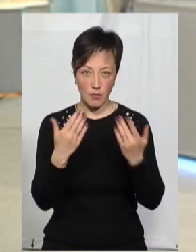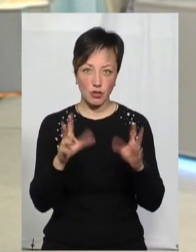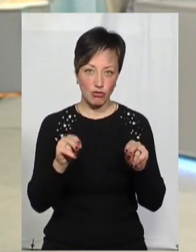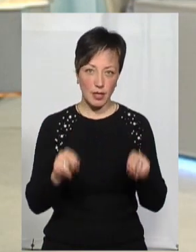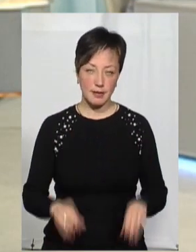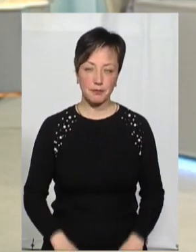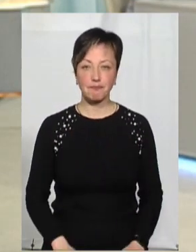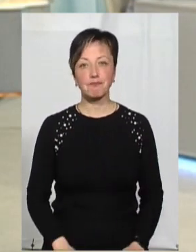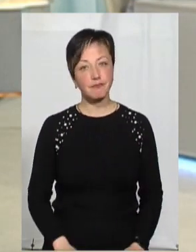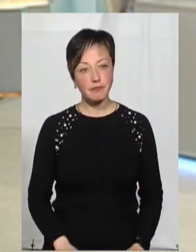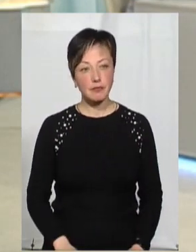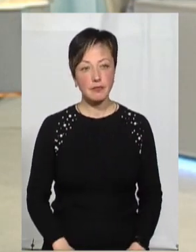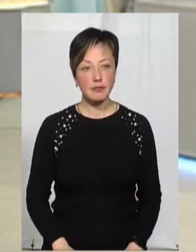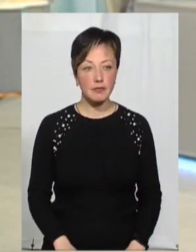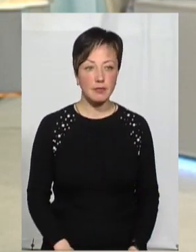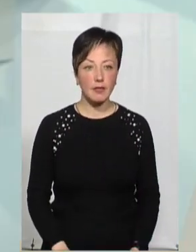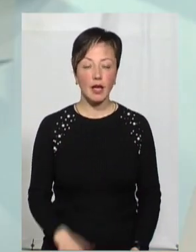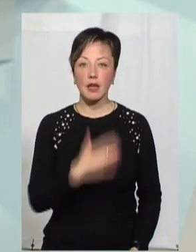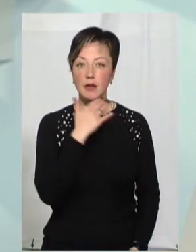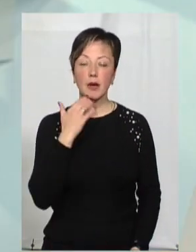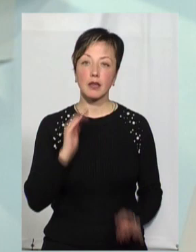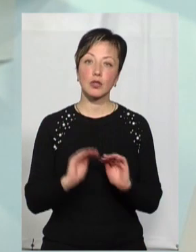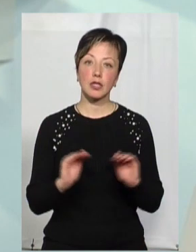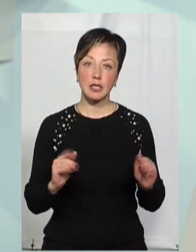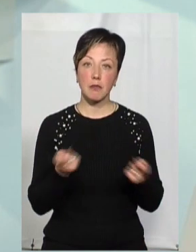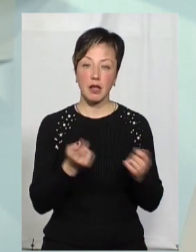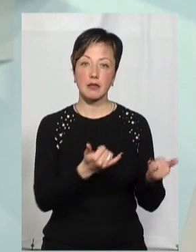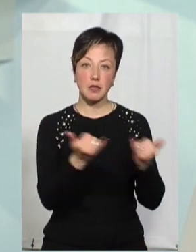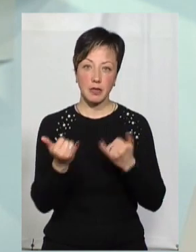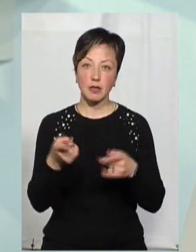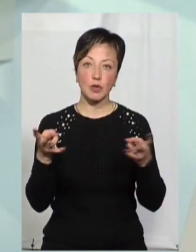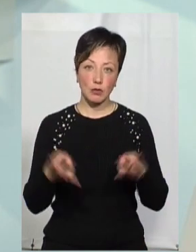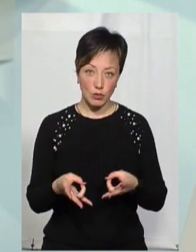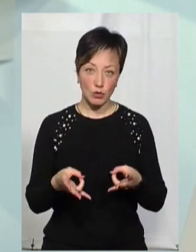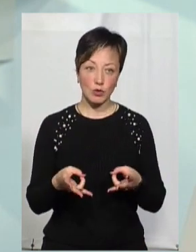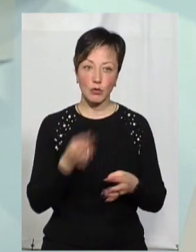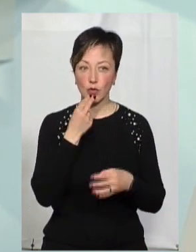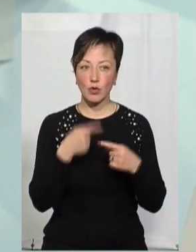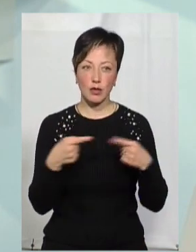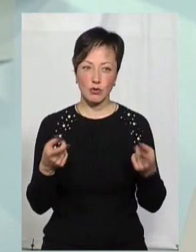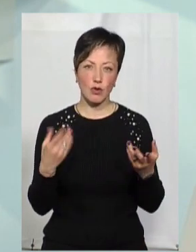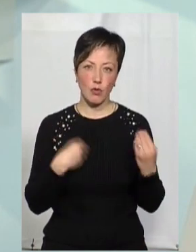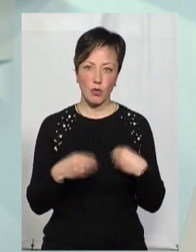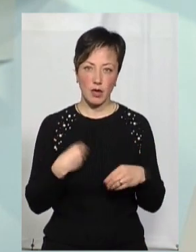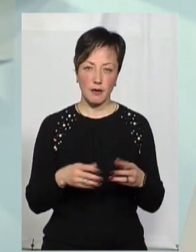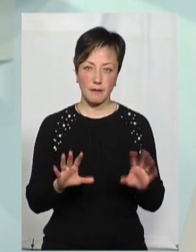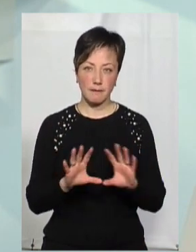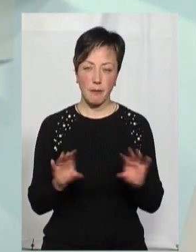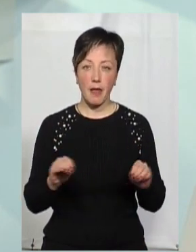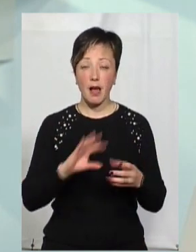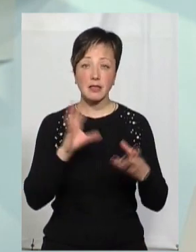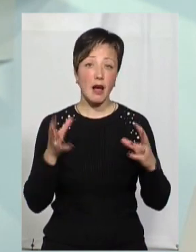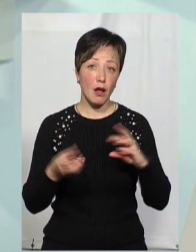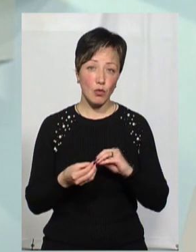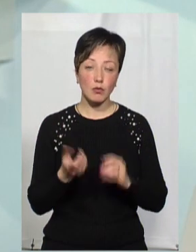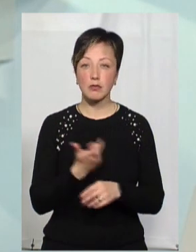ваше щастя. Ну, то от кажу, тому багатодітні і малозабезпечені, ті потребують продукти харчування, одяг. А